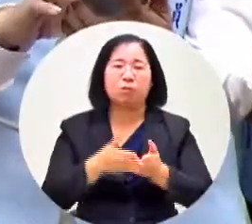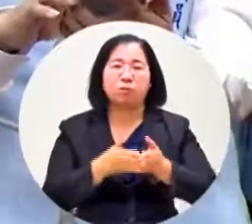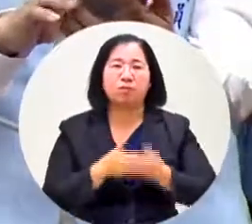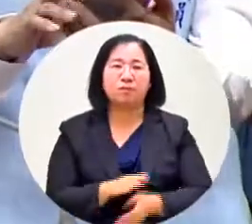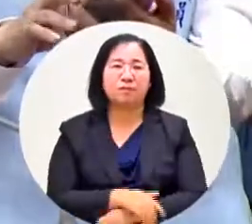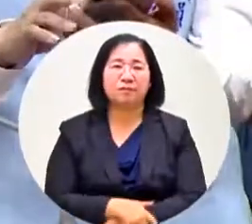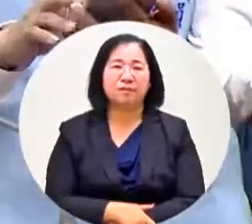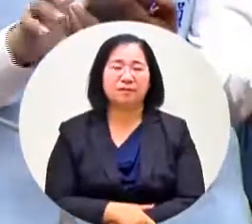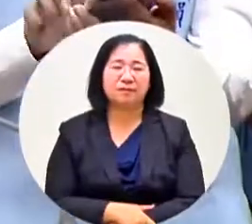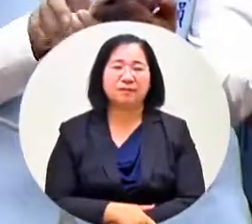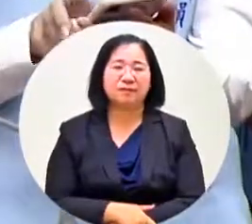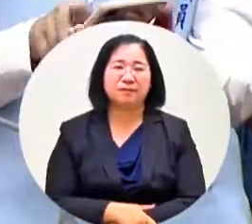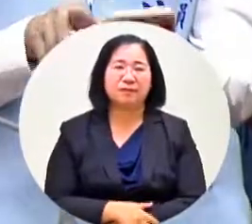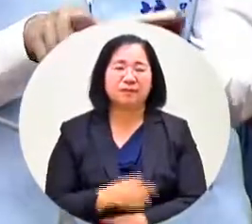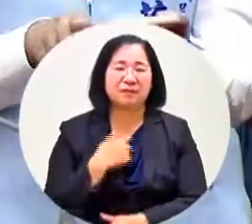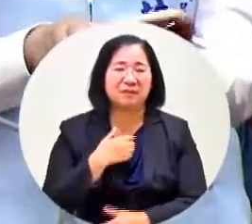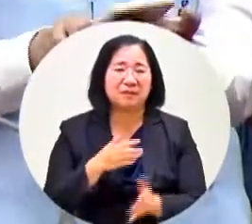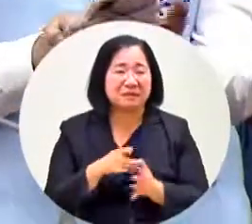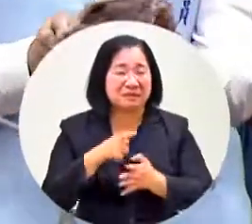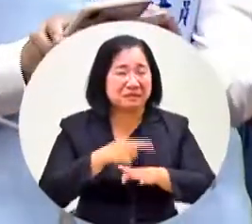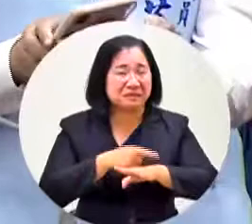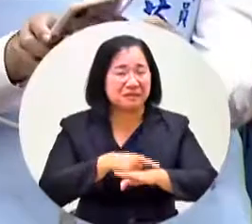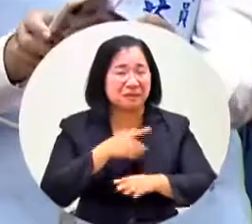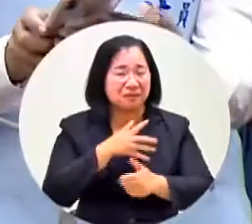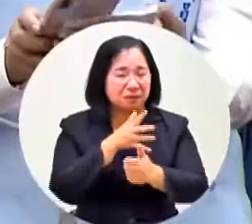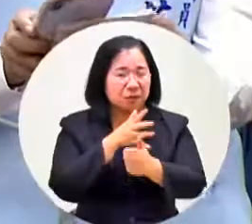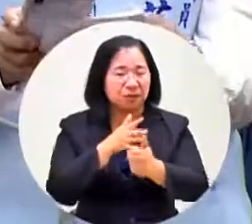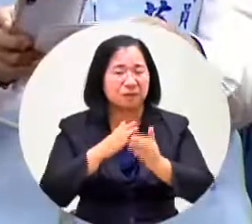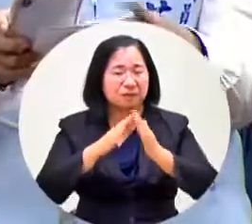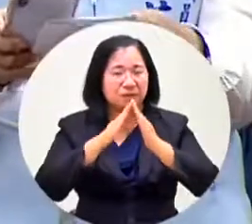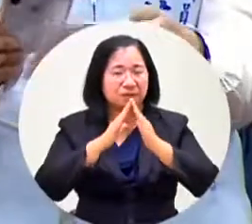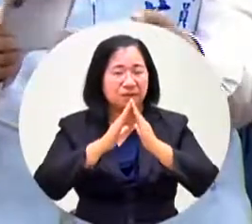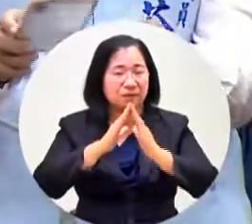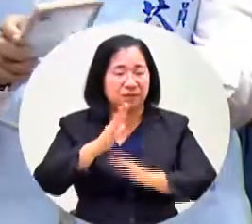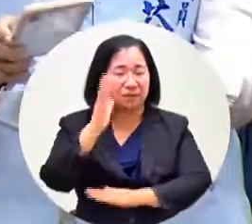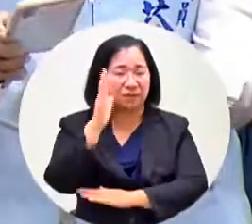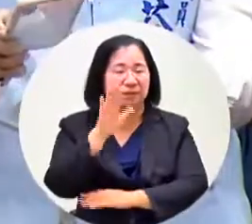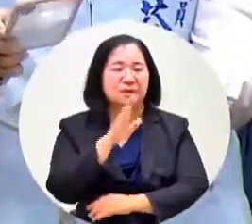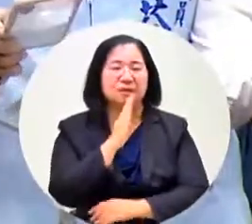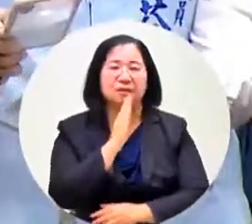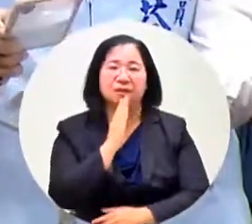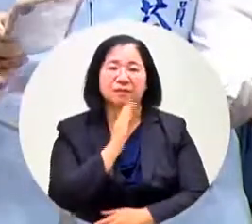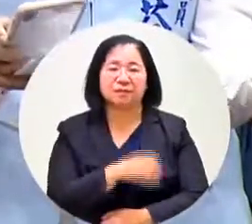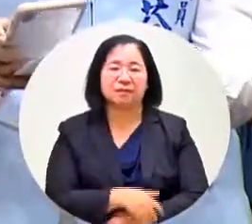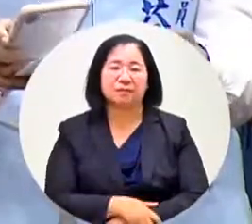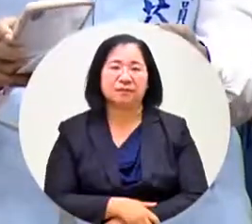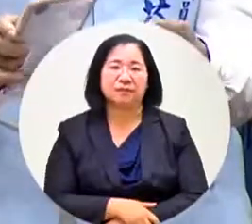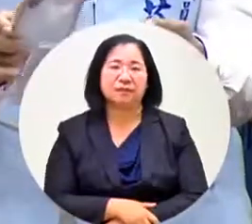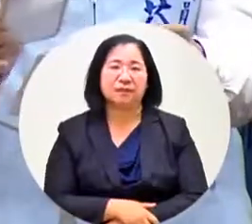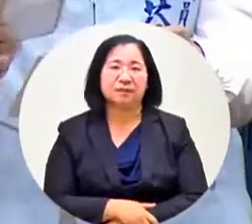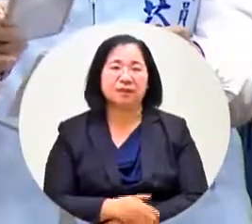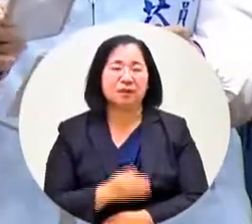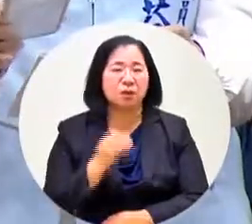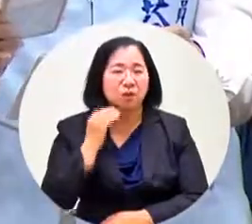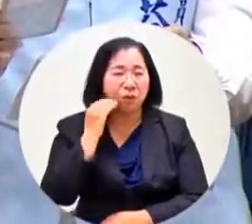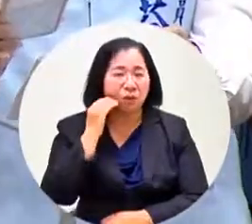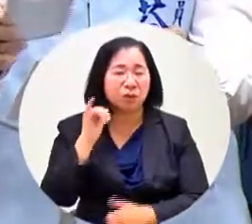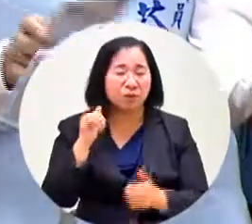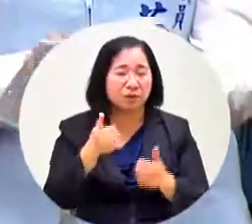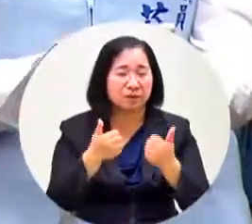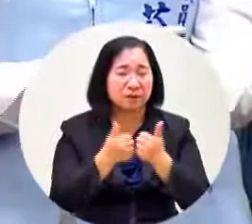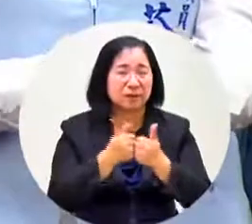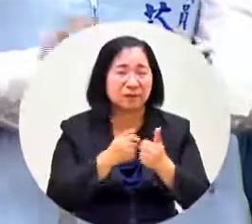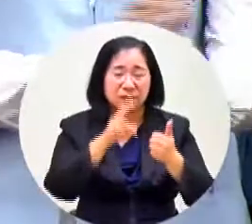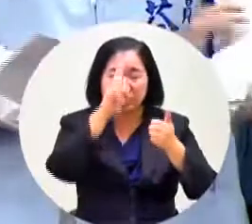掌声一下，你个鼓励一下。你若感觉迄民进党的议员质询了唔对，拜托个，用恁的力